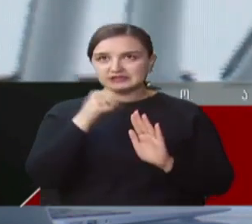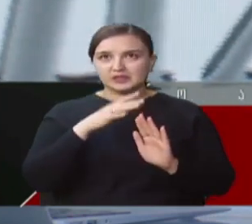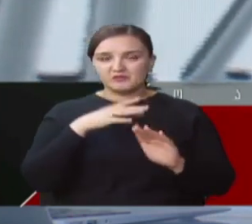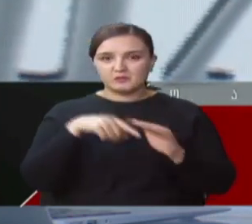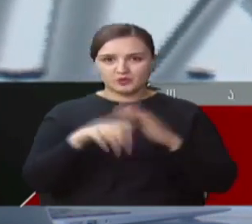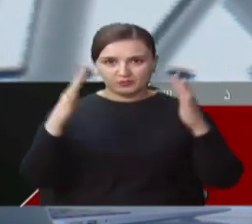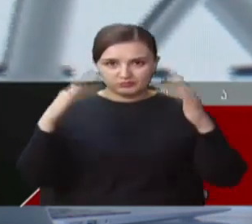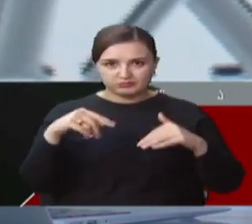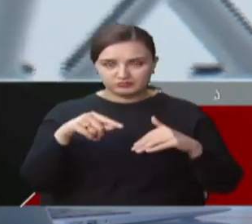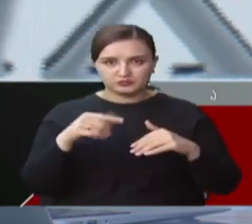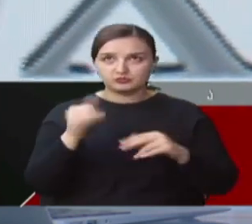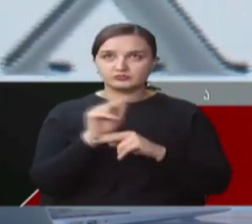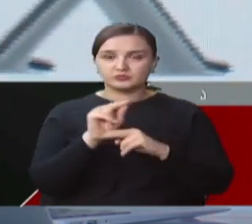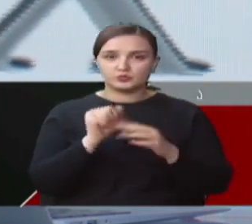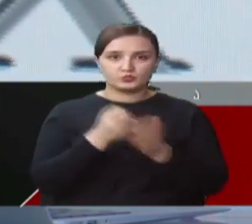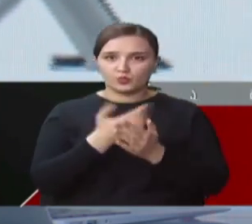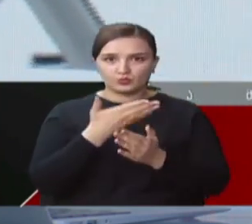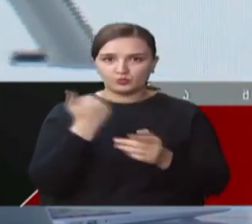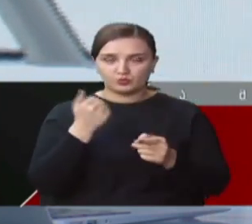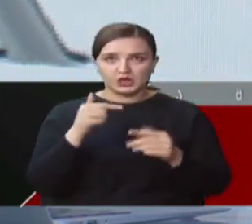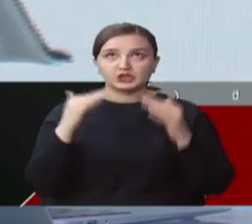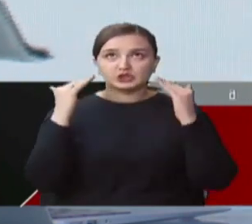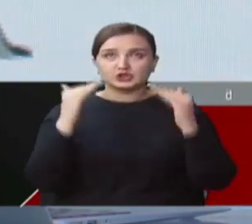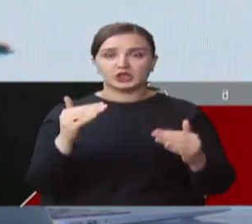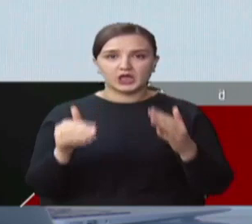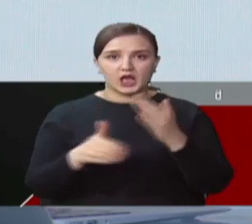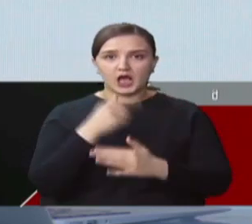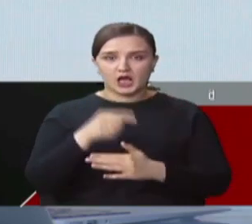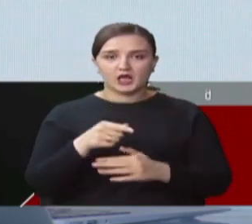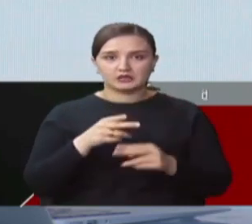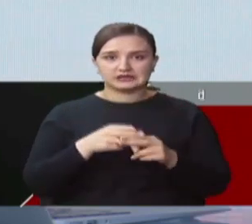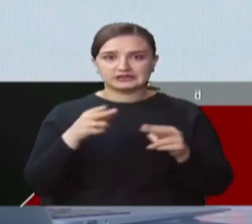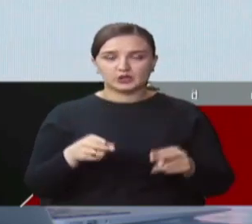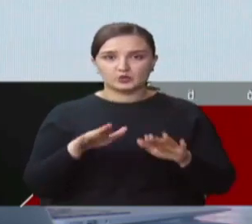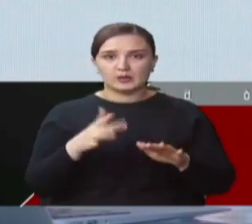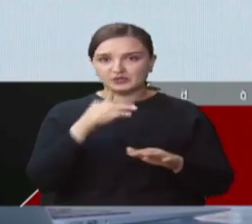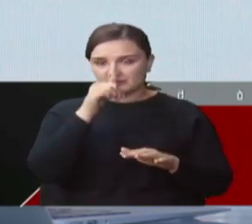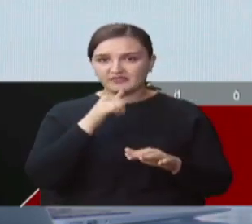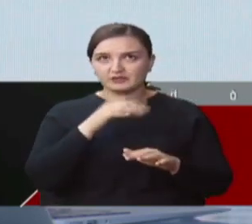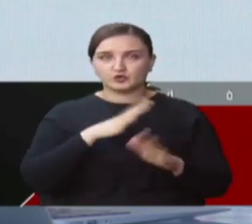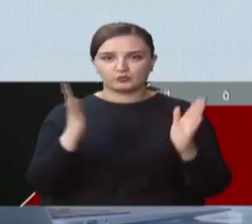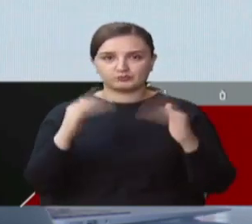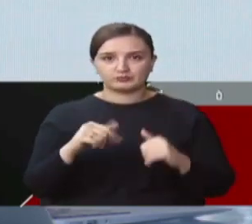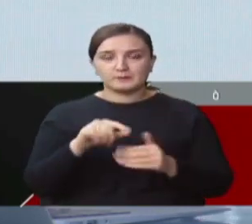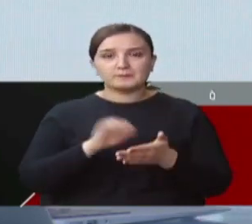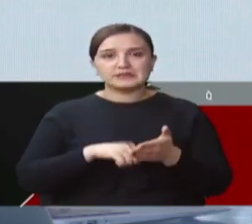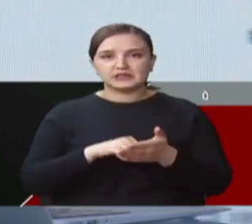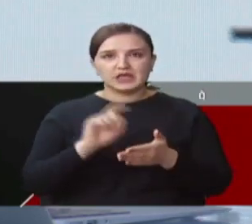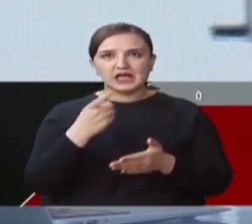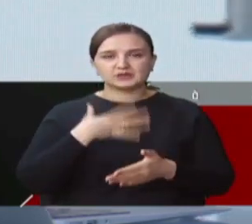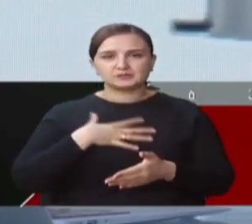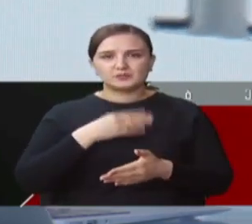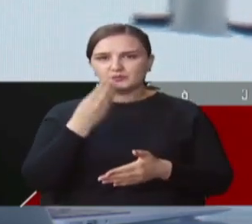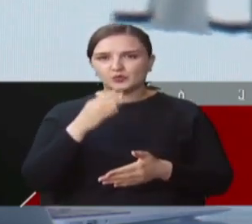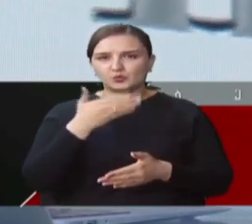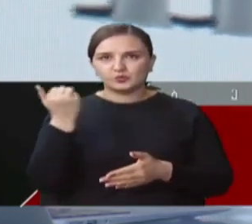rațmuzaurab sa acmodit discomfort sucmis, ceri ahlad reabilitire boli sadgurși chabare biden randenime tweshi chamo ingra, mașin mizezat uharis ho